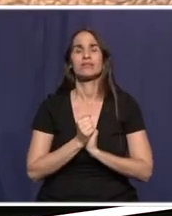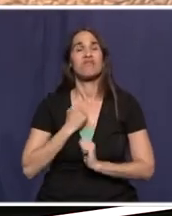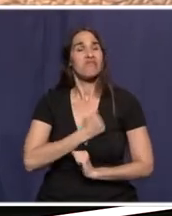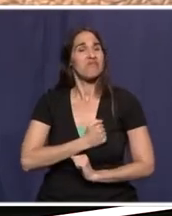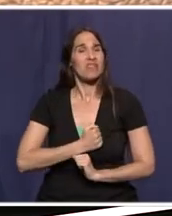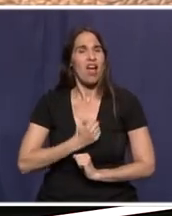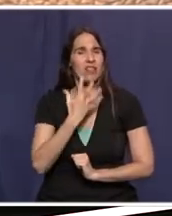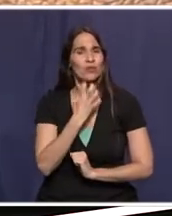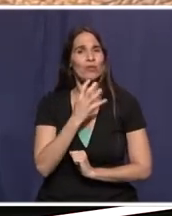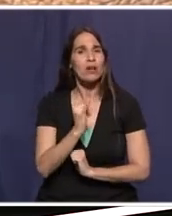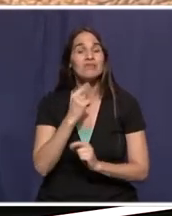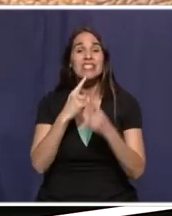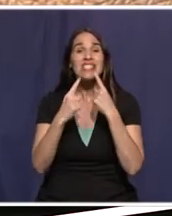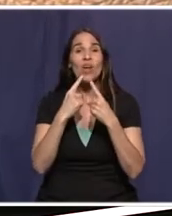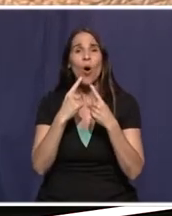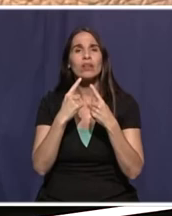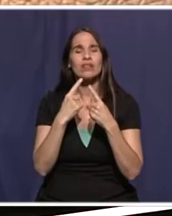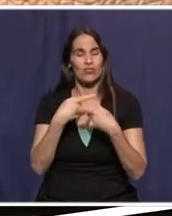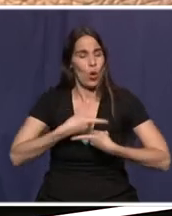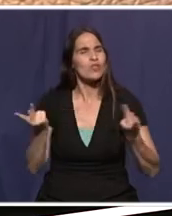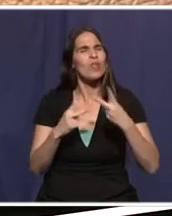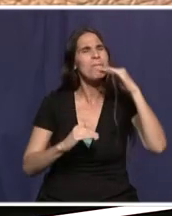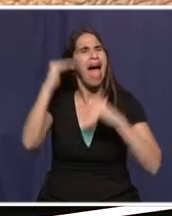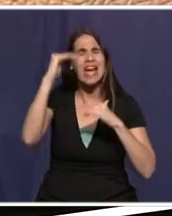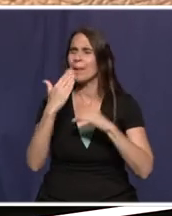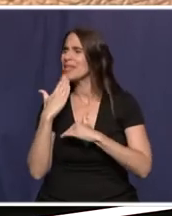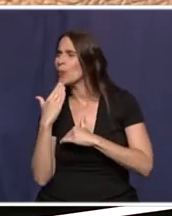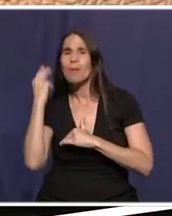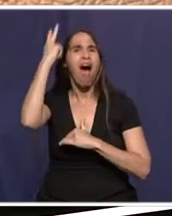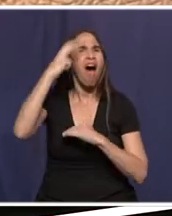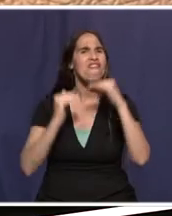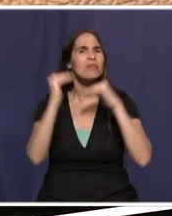היחיד הוא ששיחות אלו, החושפות פערים עצומים בין יהודים